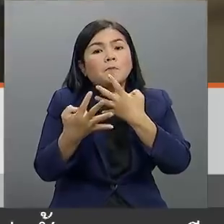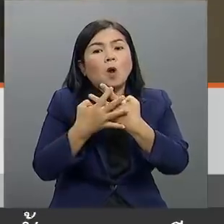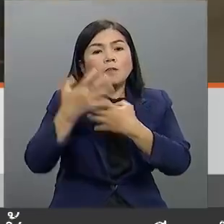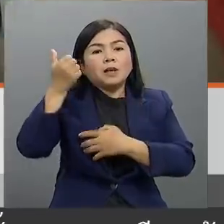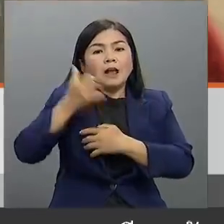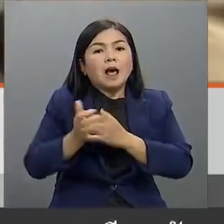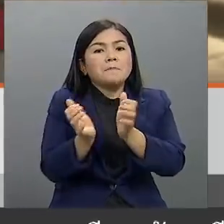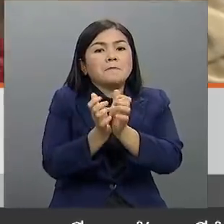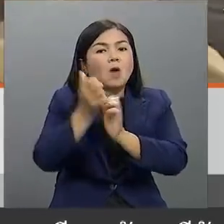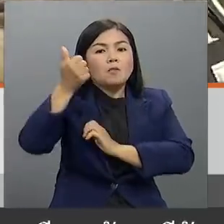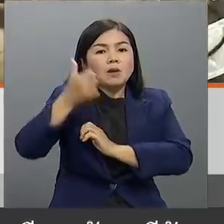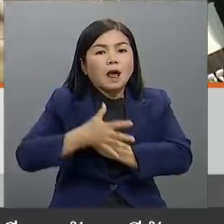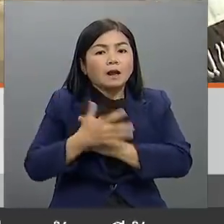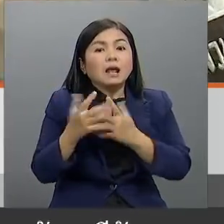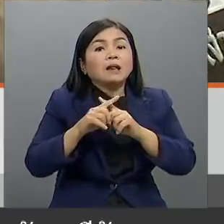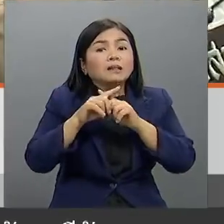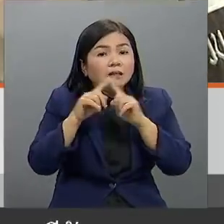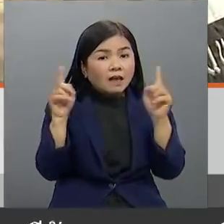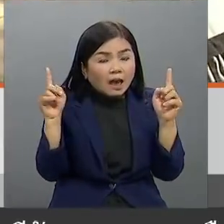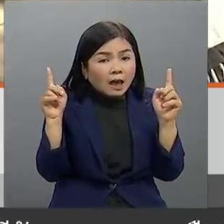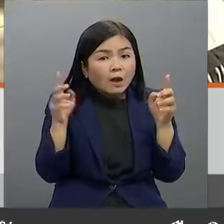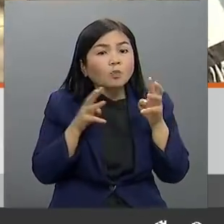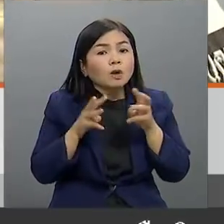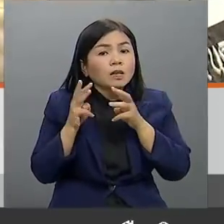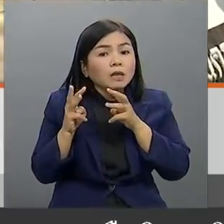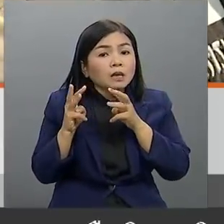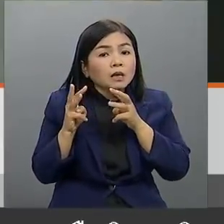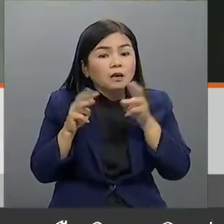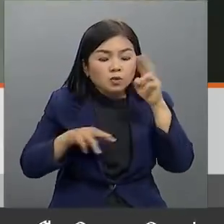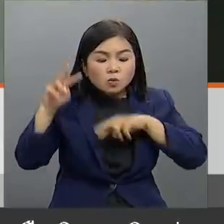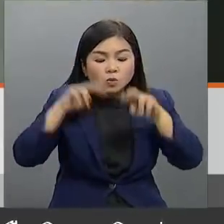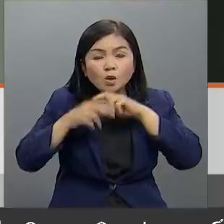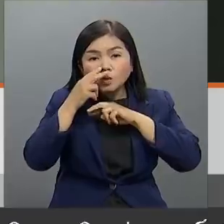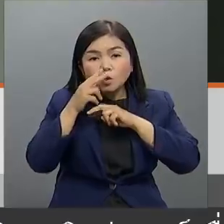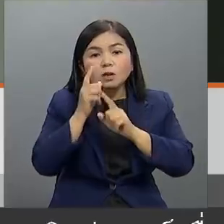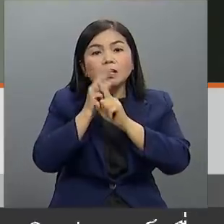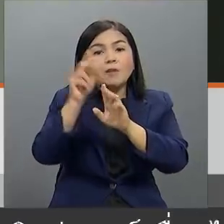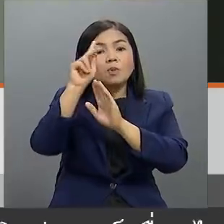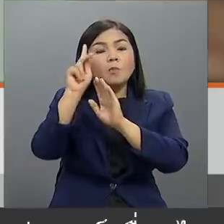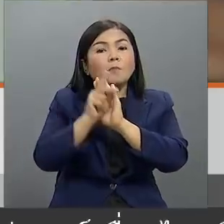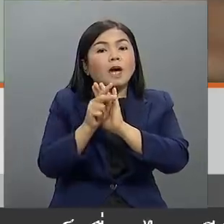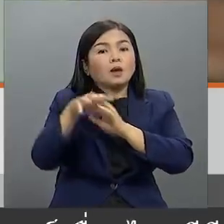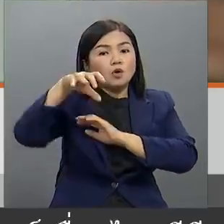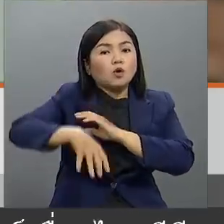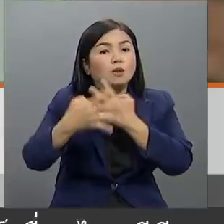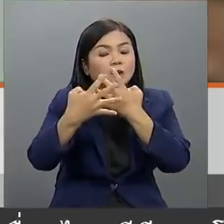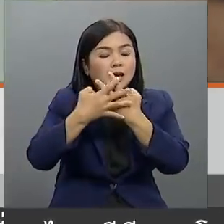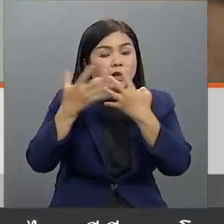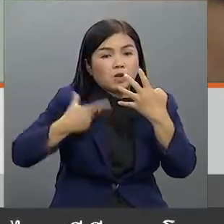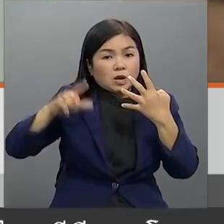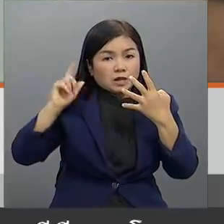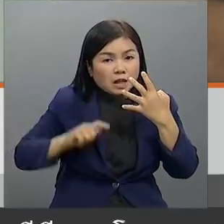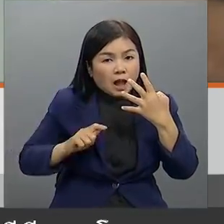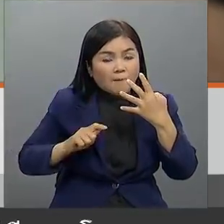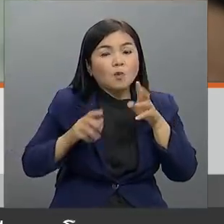บุคลากรในกระบวนการยุติธรรมอาจจะลืมไปก็คือตามพระราชบัญญัติราชทานนั้นหากศาลไม่อนุญาตให้ปล่อยตัว